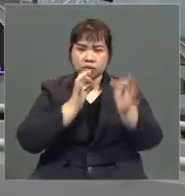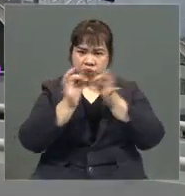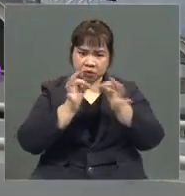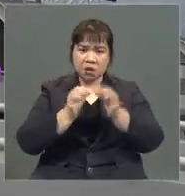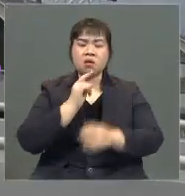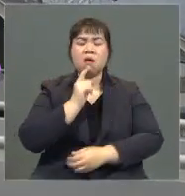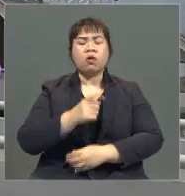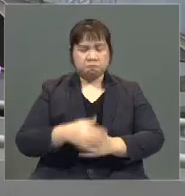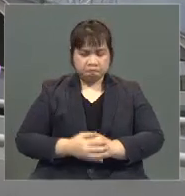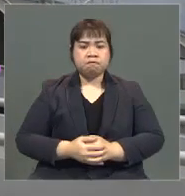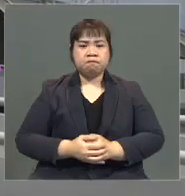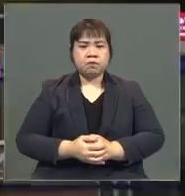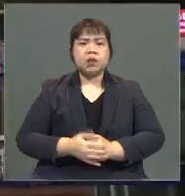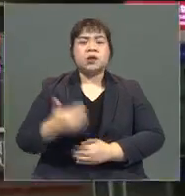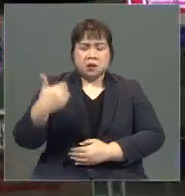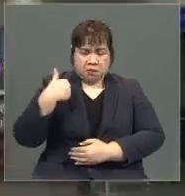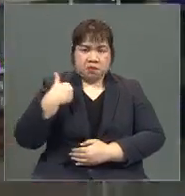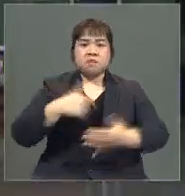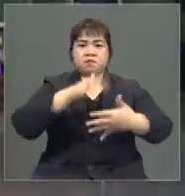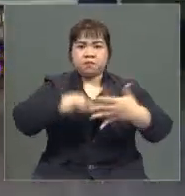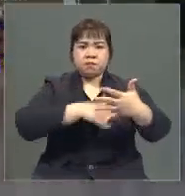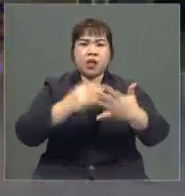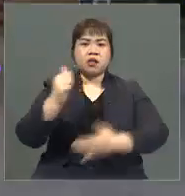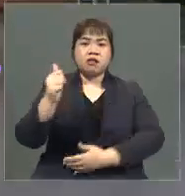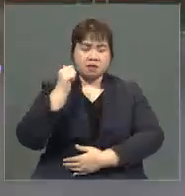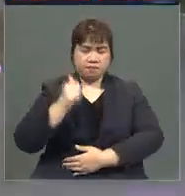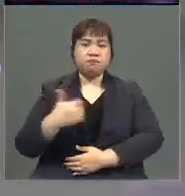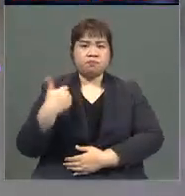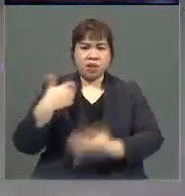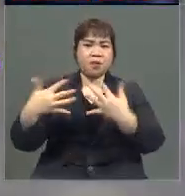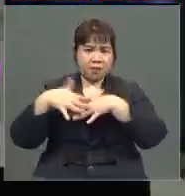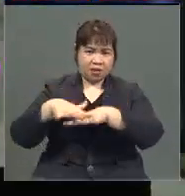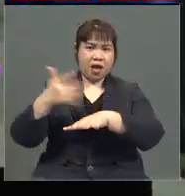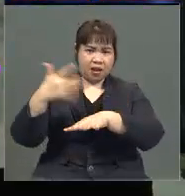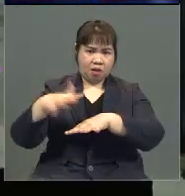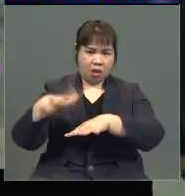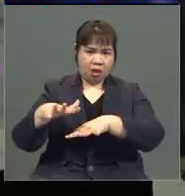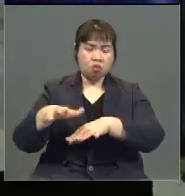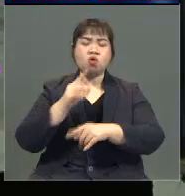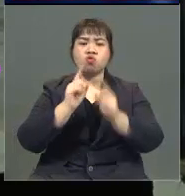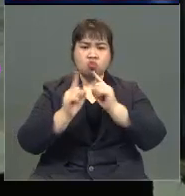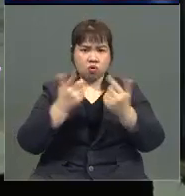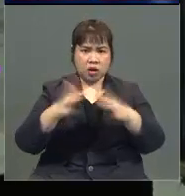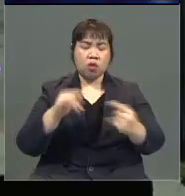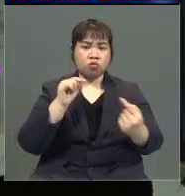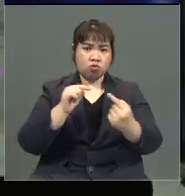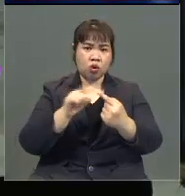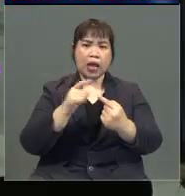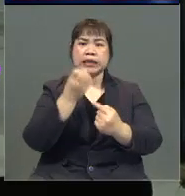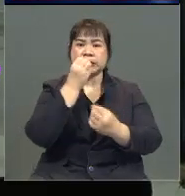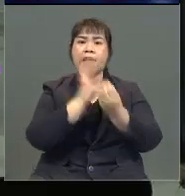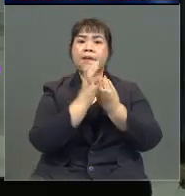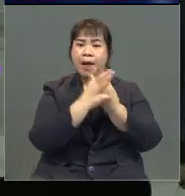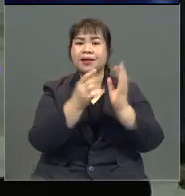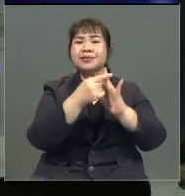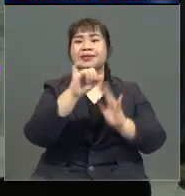ก็ยังคงยืนยันว่ายังคงมาตรการเดิมนะคะโดยได้รับการประสานมีพื้นที่ที่ว่าเป็นช่วงเทศกาลกิน